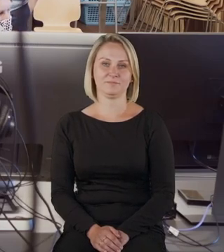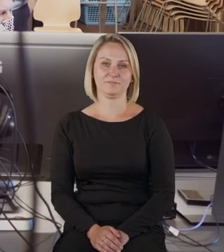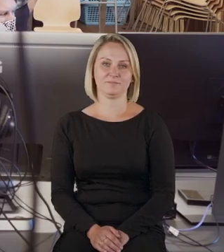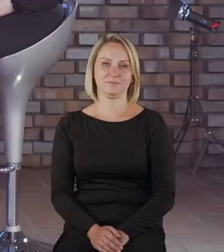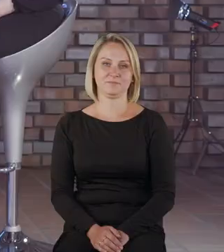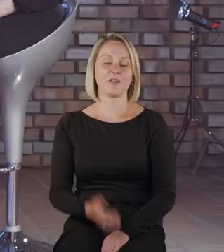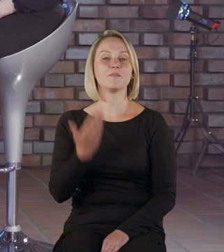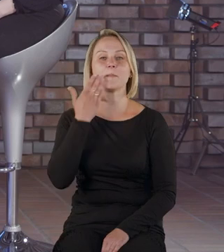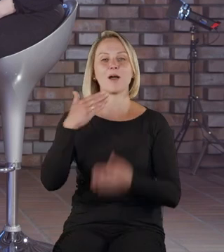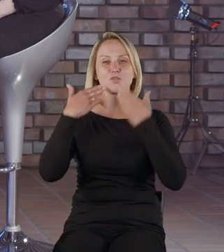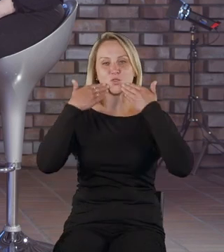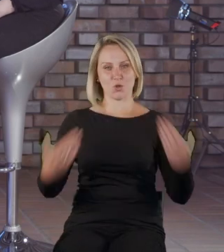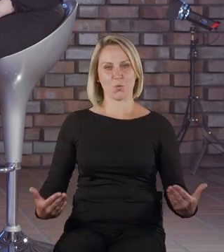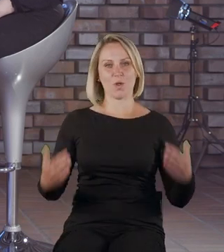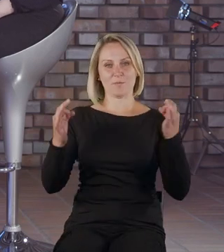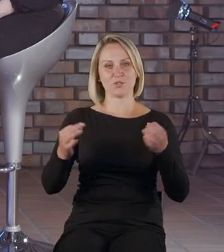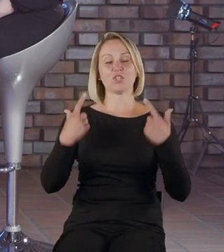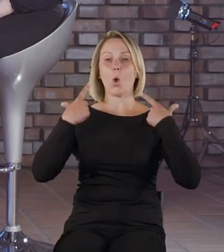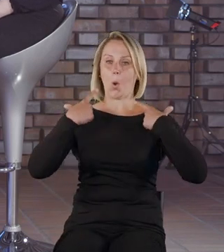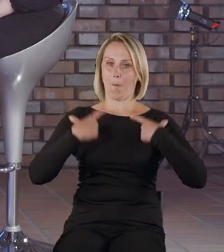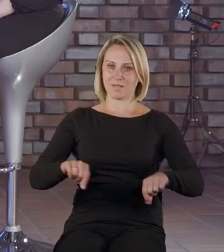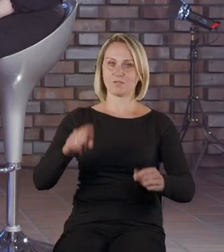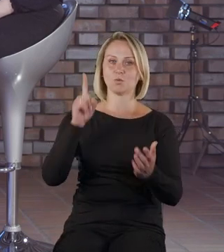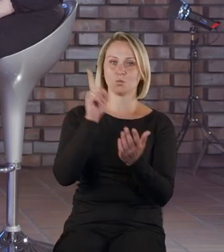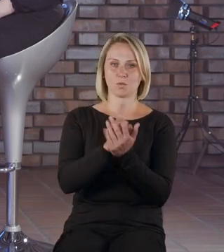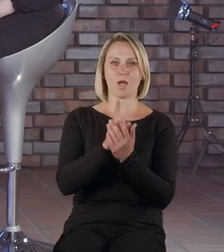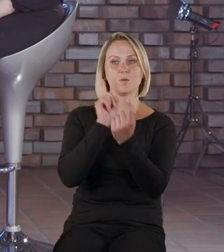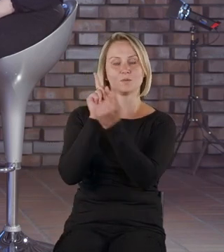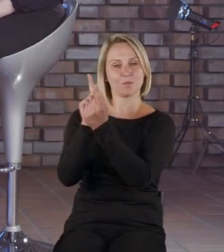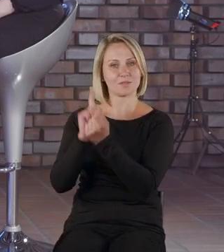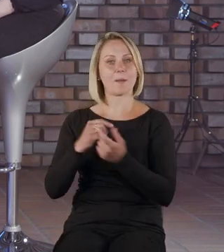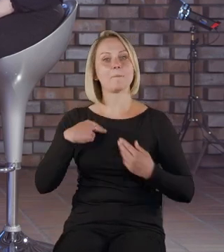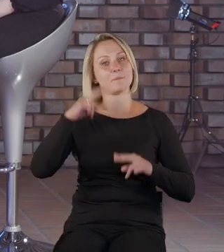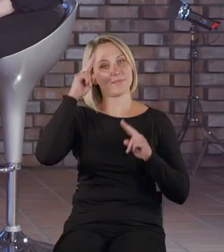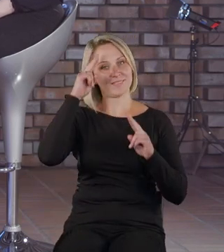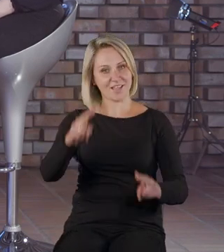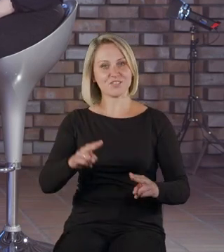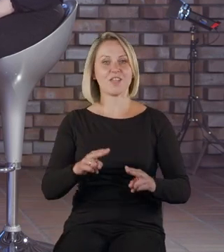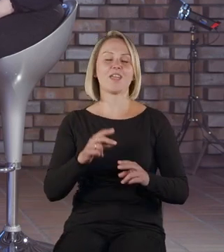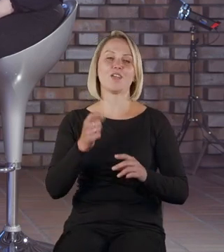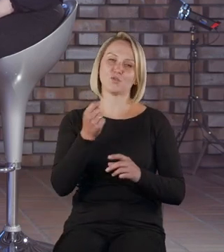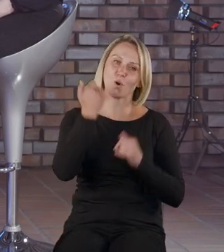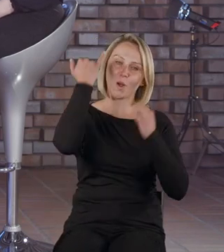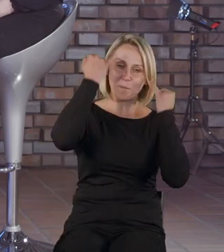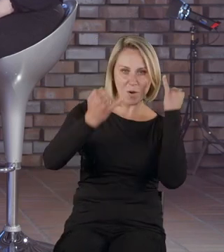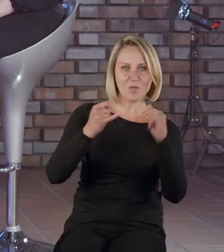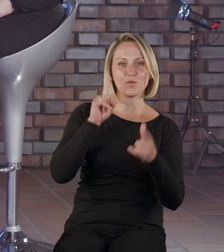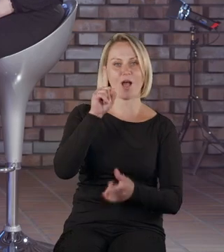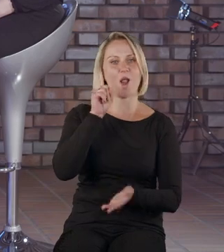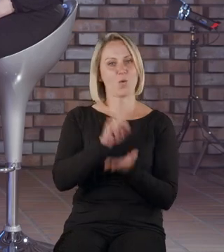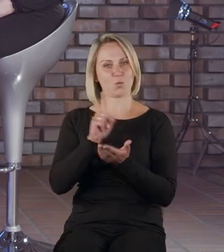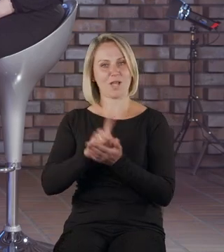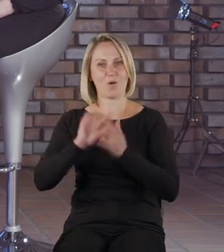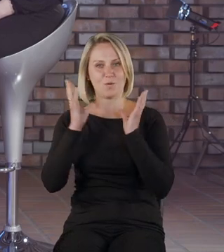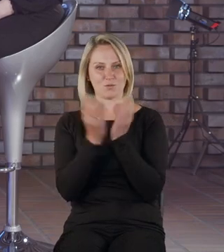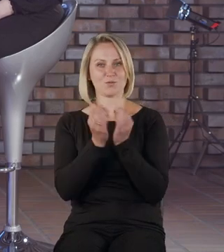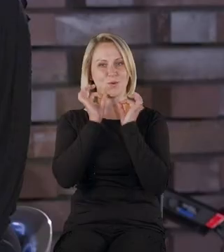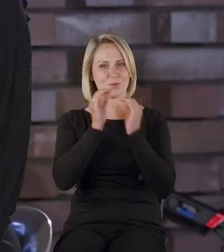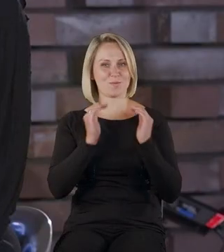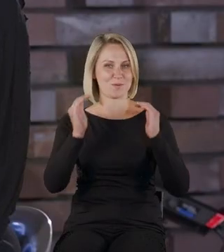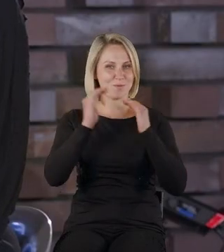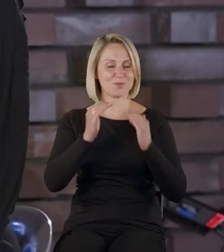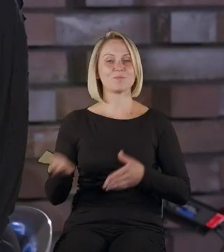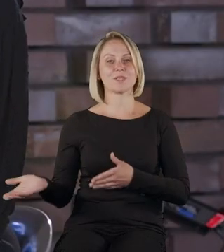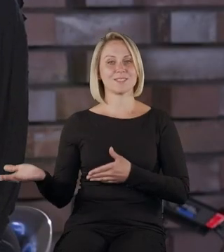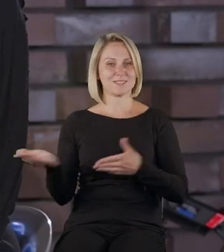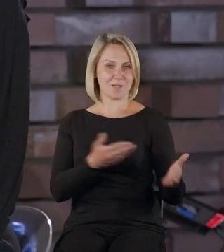Bardzo dziękujemy Wam za dzisiejszą obecność. Mamy nadzieję, że wszystko mimo tych drobnych błędów było na dobrym poziomie.